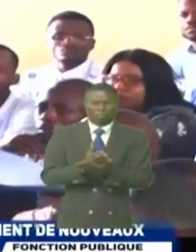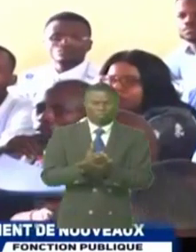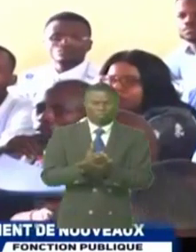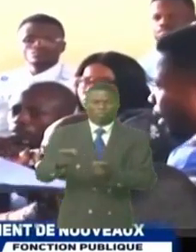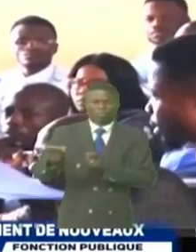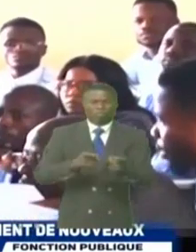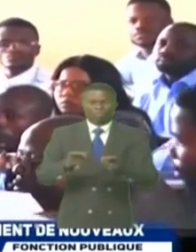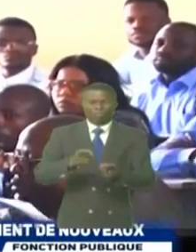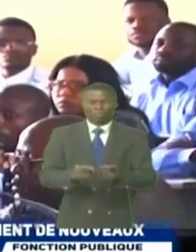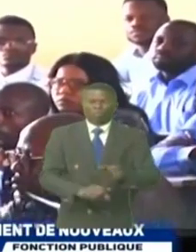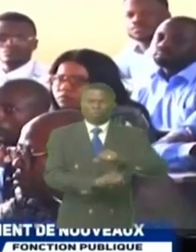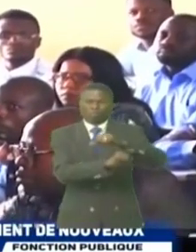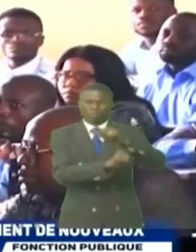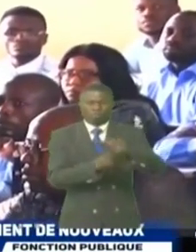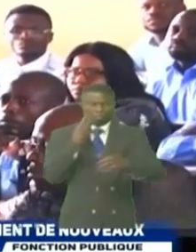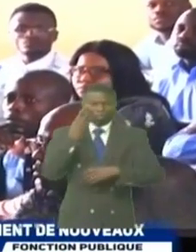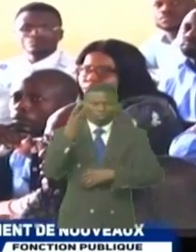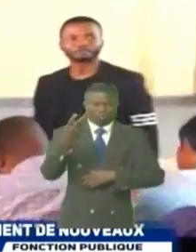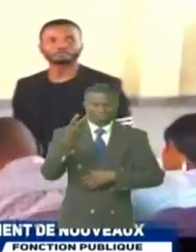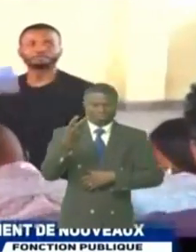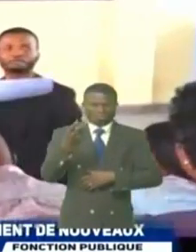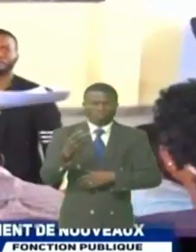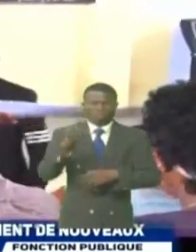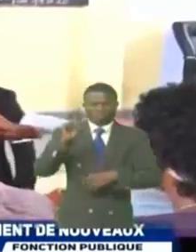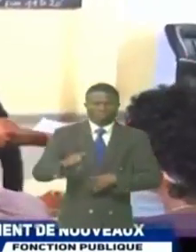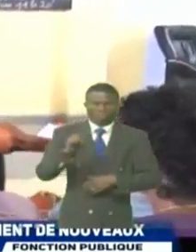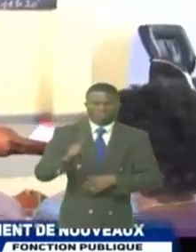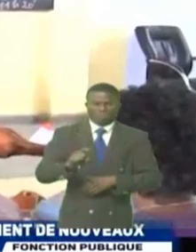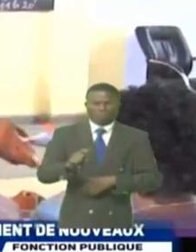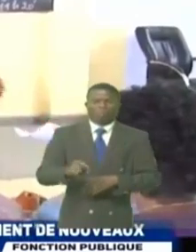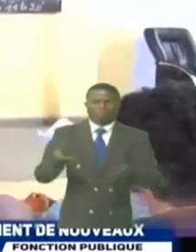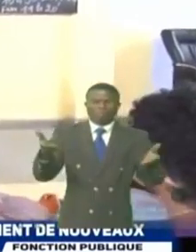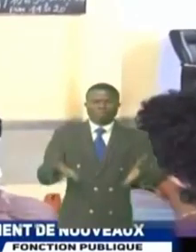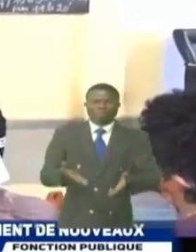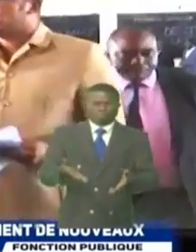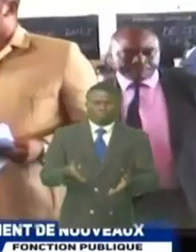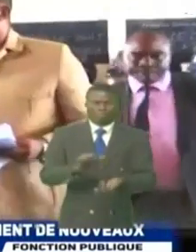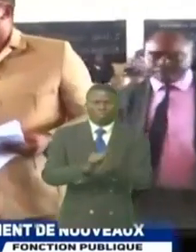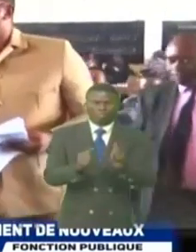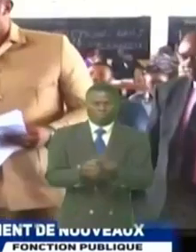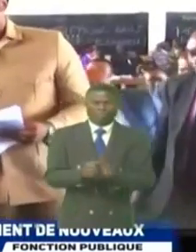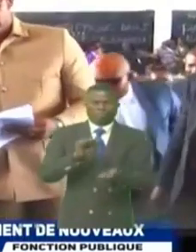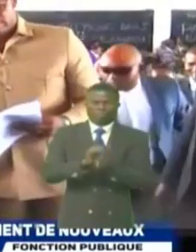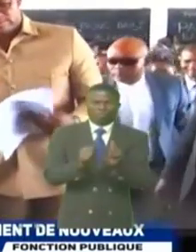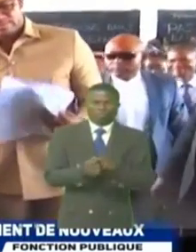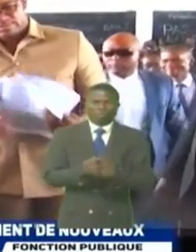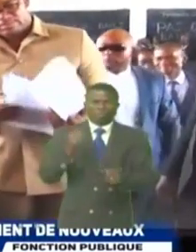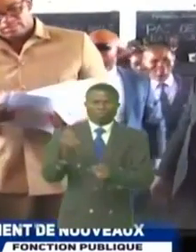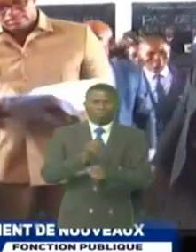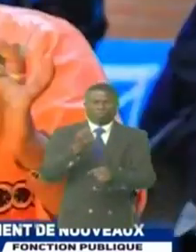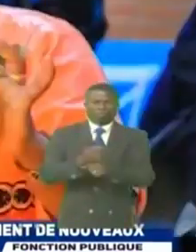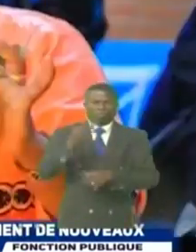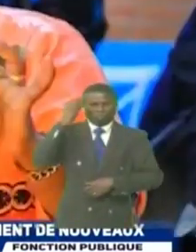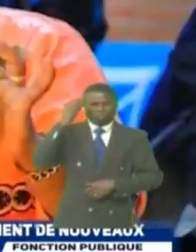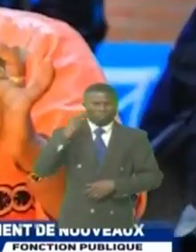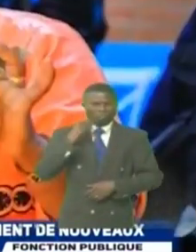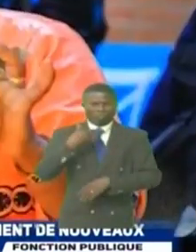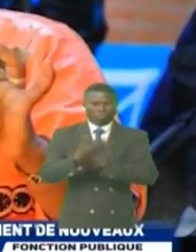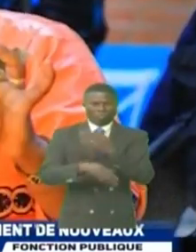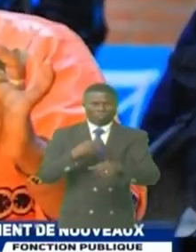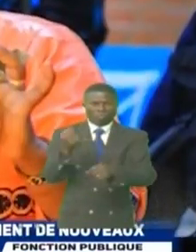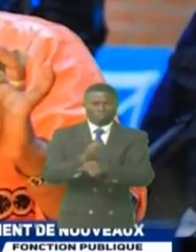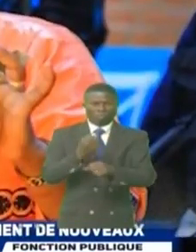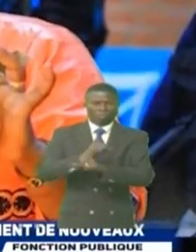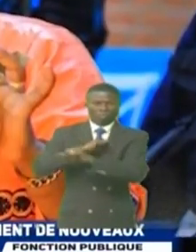de privilèges dans la perspective de pallier aux besoins pressants se faisant sentir dans le secteur de l'emploi, la ministre de l'Emploi, Travail